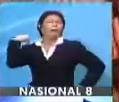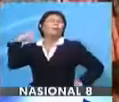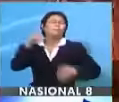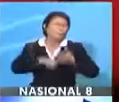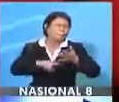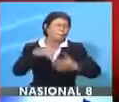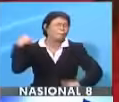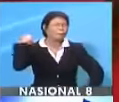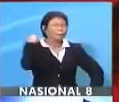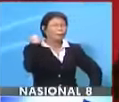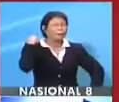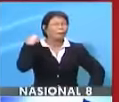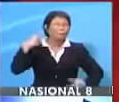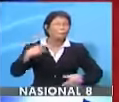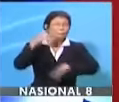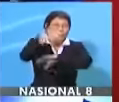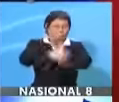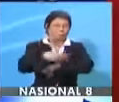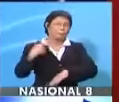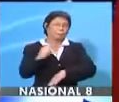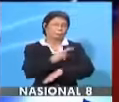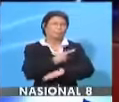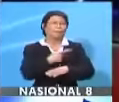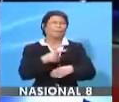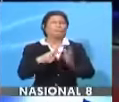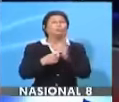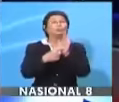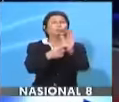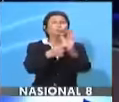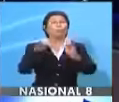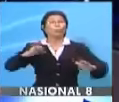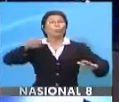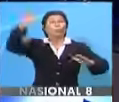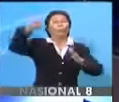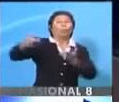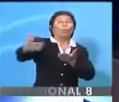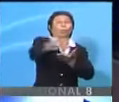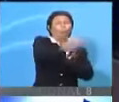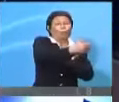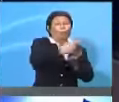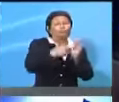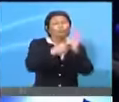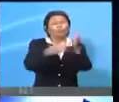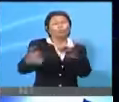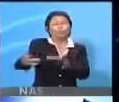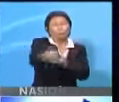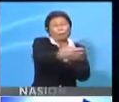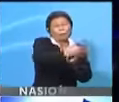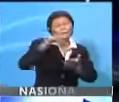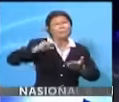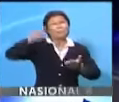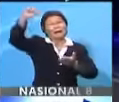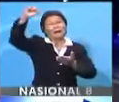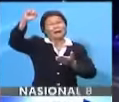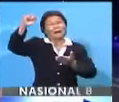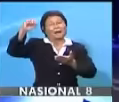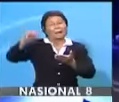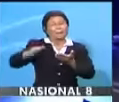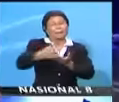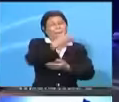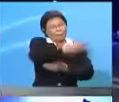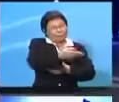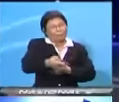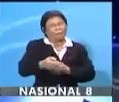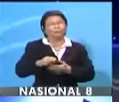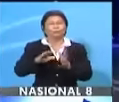itu? Kita pada malam ini kita akan memperagakan Merdeka Collection ataupun koleksi Merdeka, iaitu